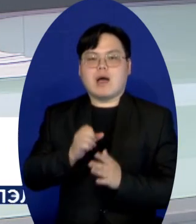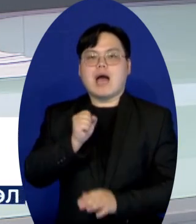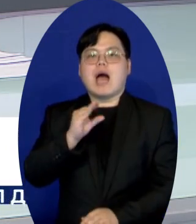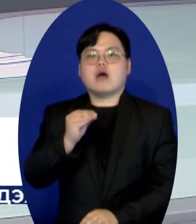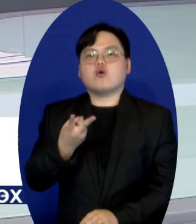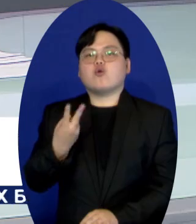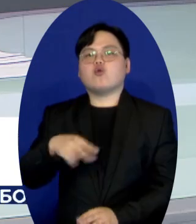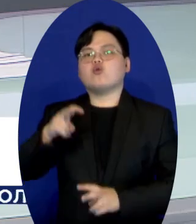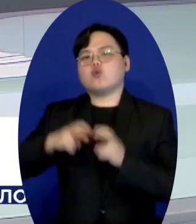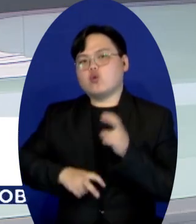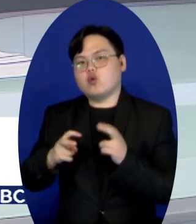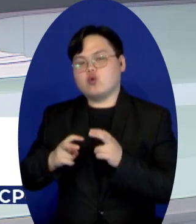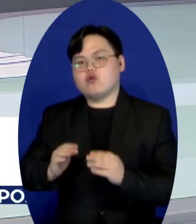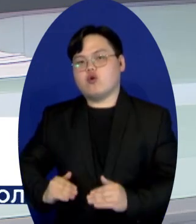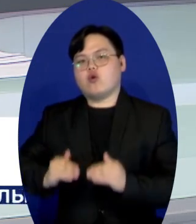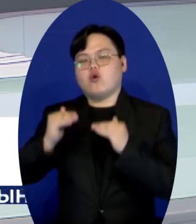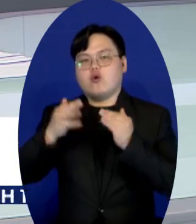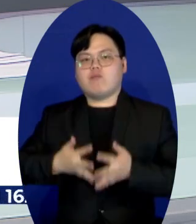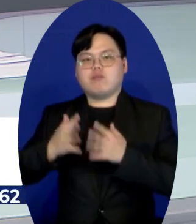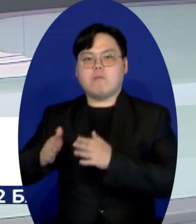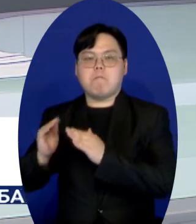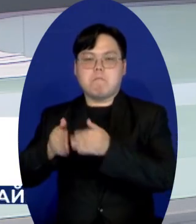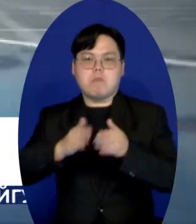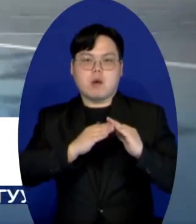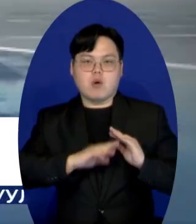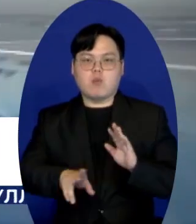цогцолбор болон хөгжих боломж байгааг судлаачид хэлж байна.